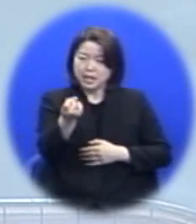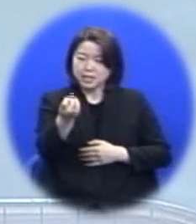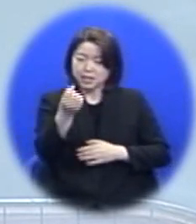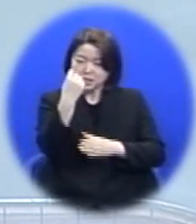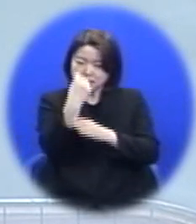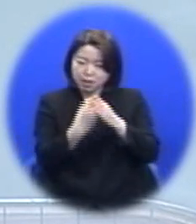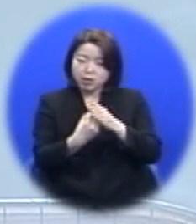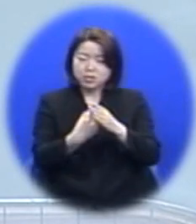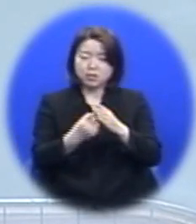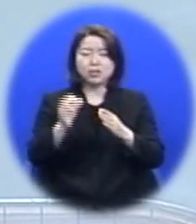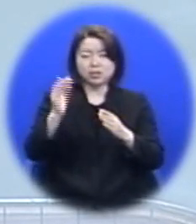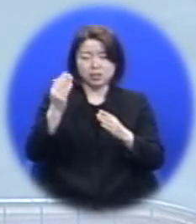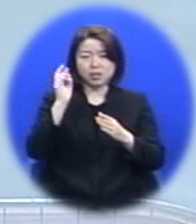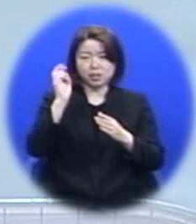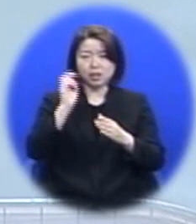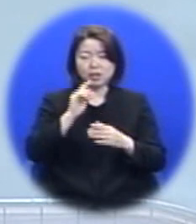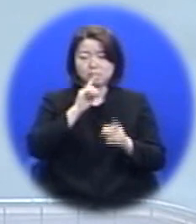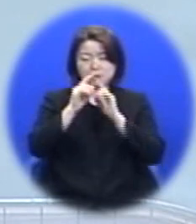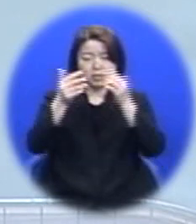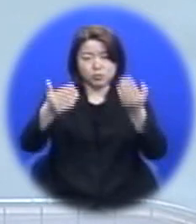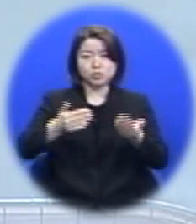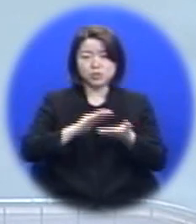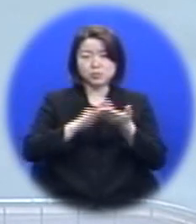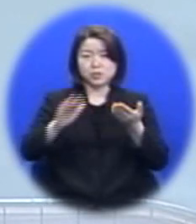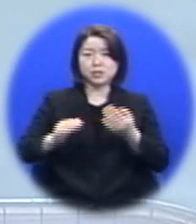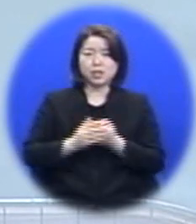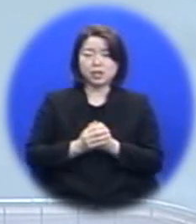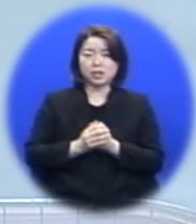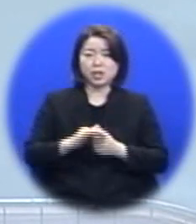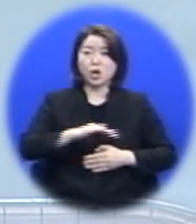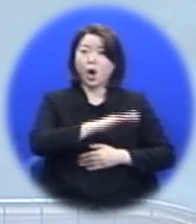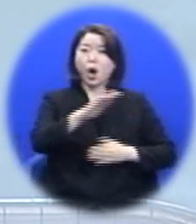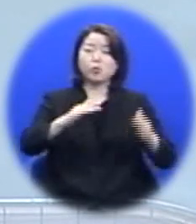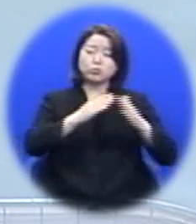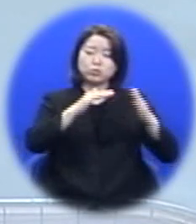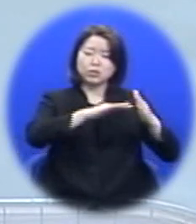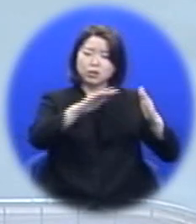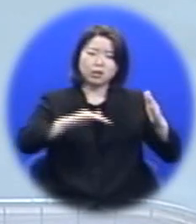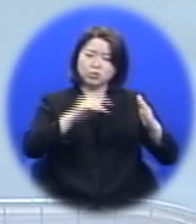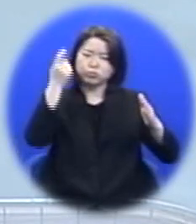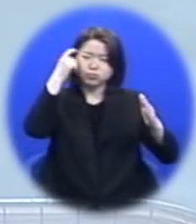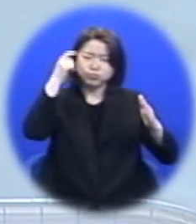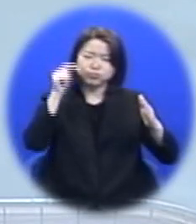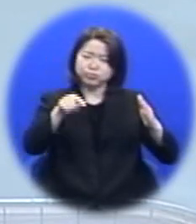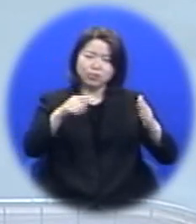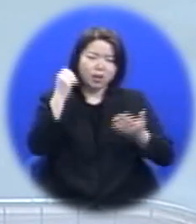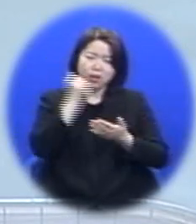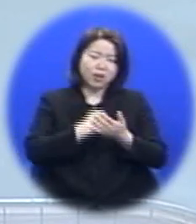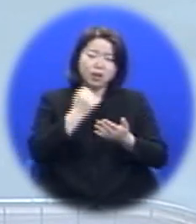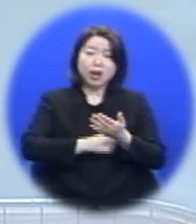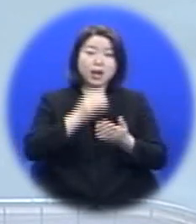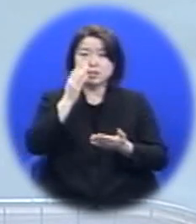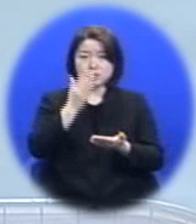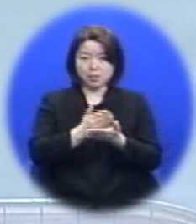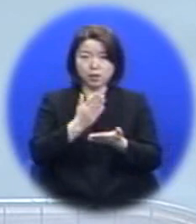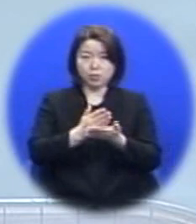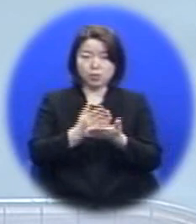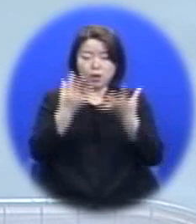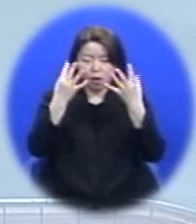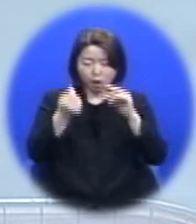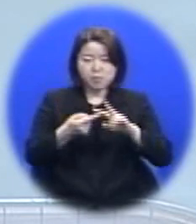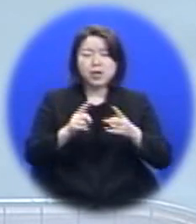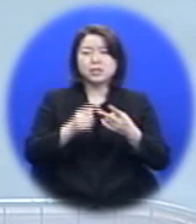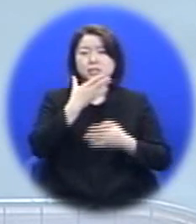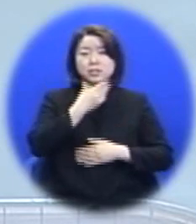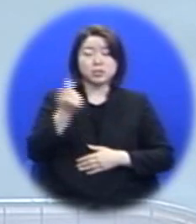그렇게 말씀하십니다. 우리 집안은 왜 이런 집안이야? 한탄만 하지 마세요. 얼마든지 복음